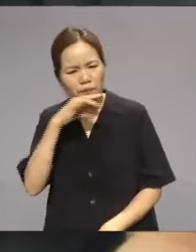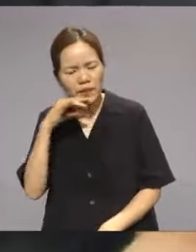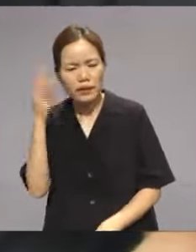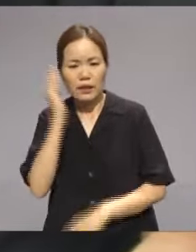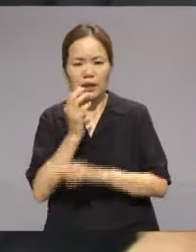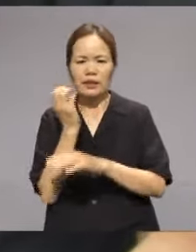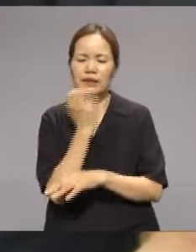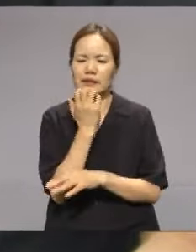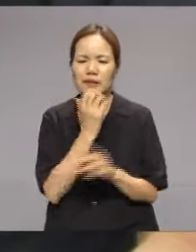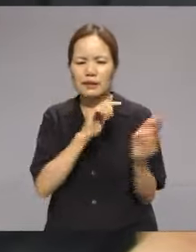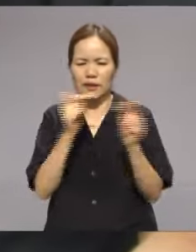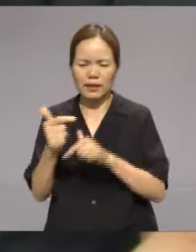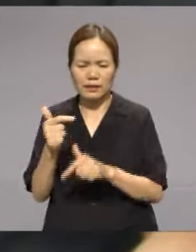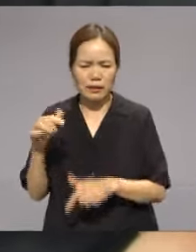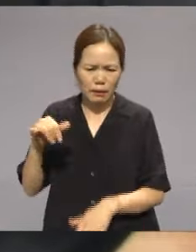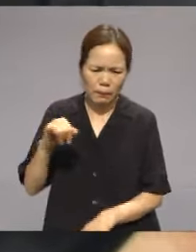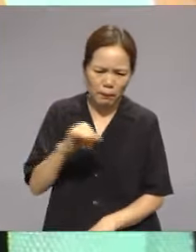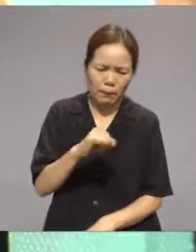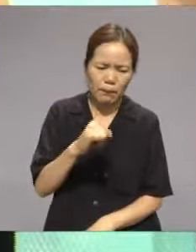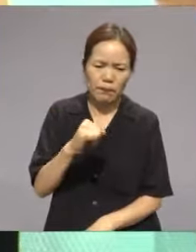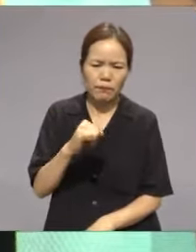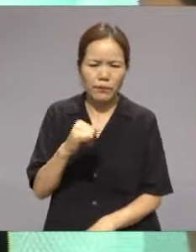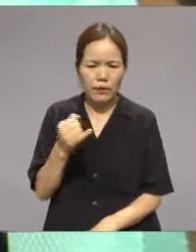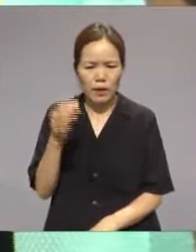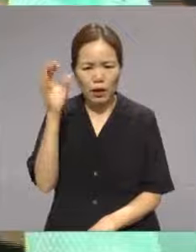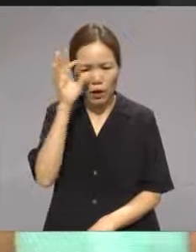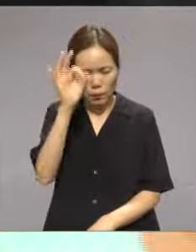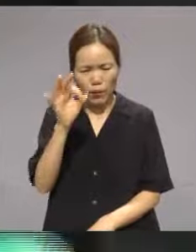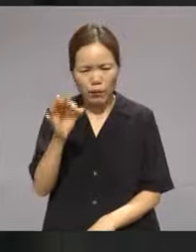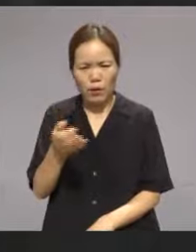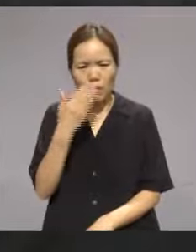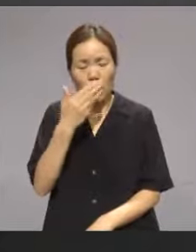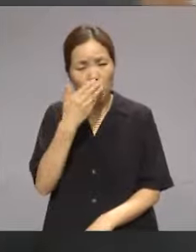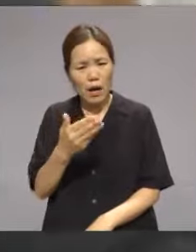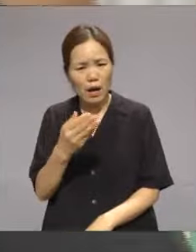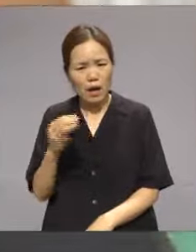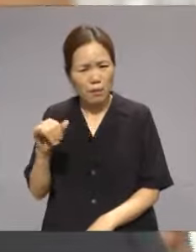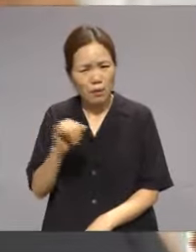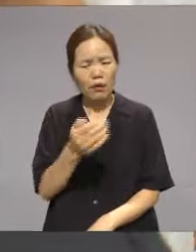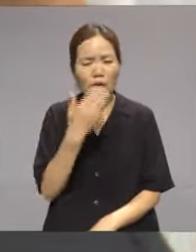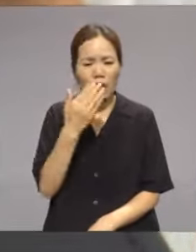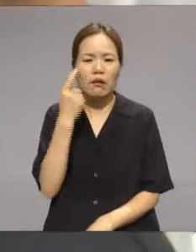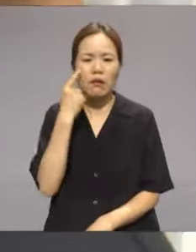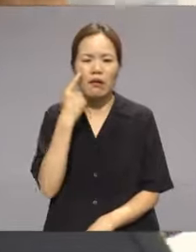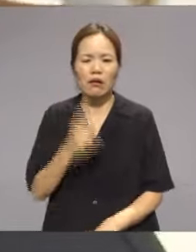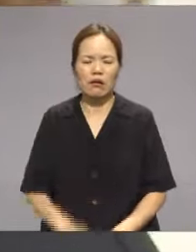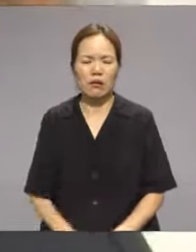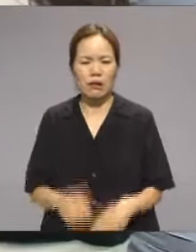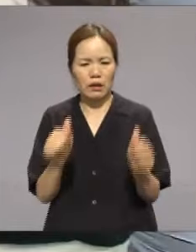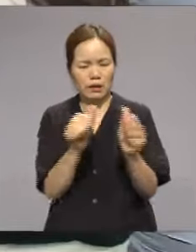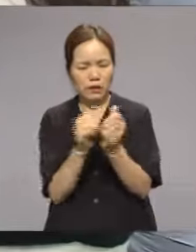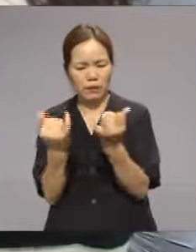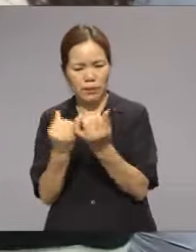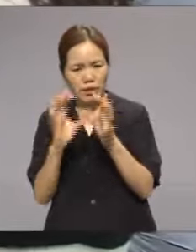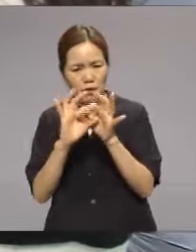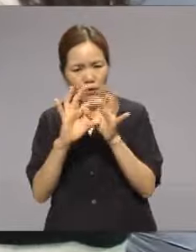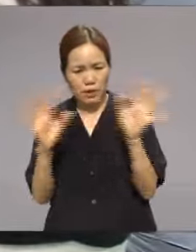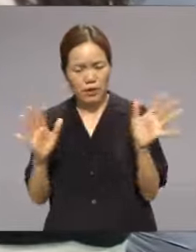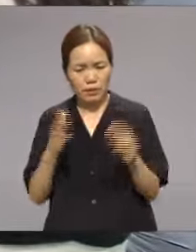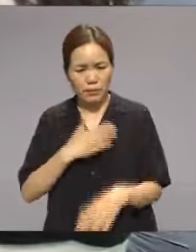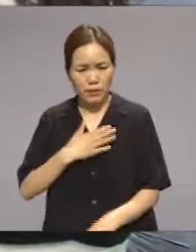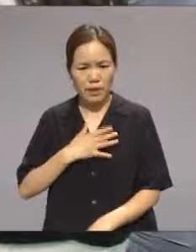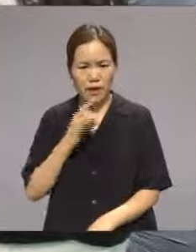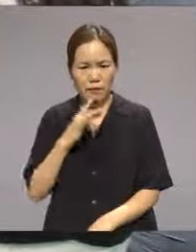등 다양한 색깔의 누에도 구경하고 식용 곤충도 먹어볼 수 있습니다. 남녀노소 구분 없이